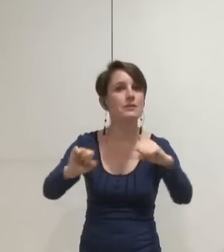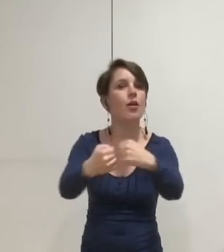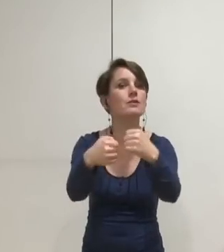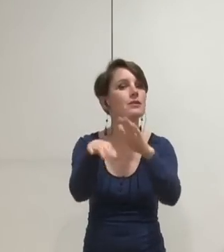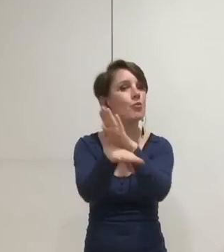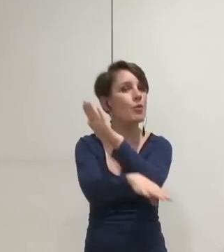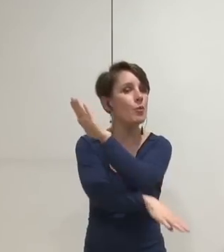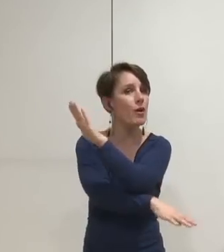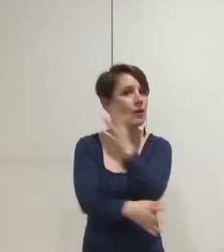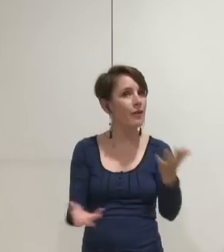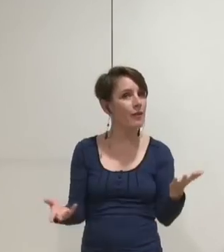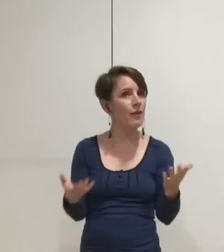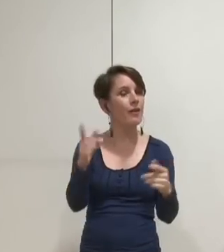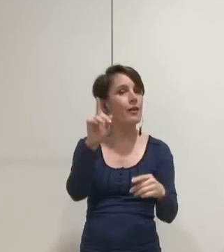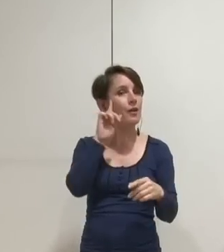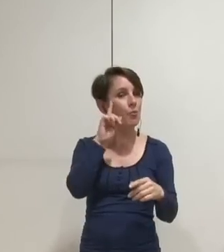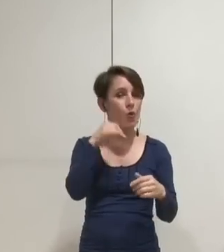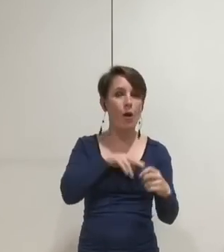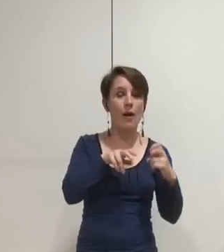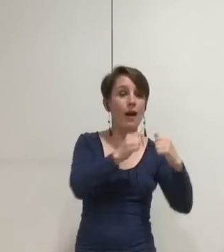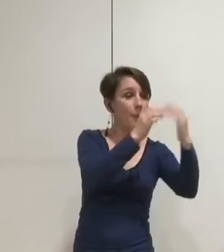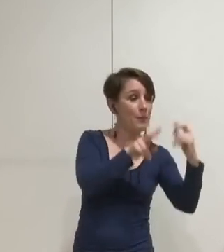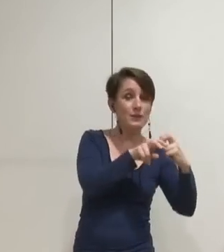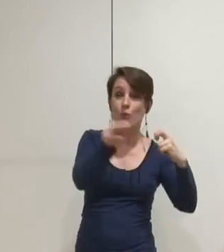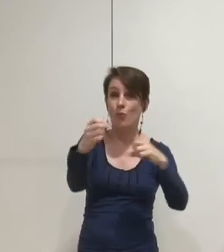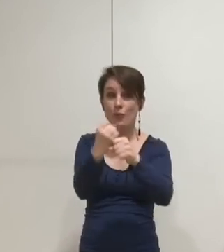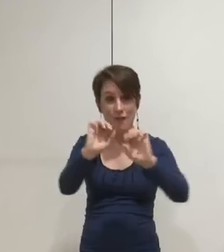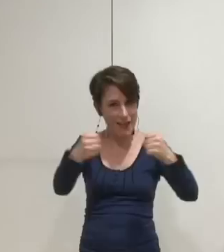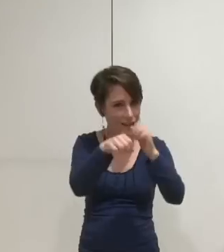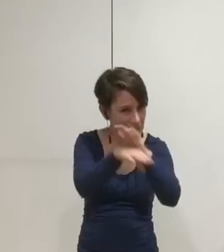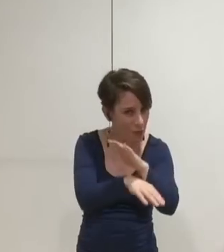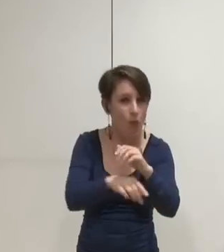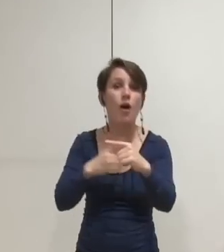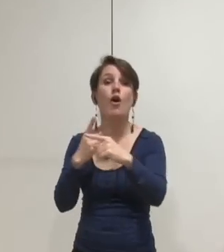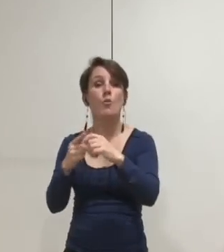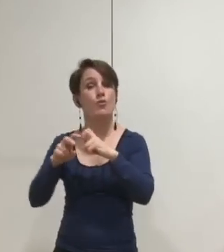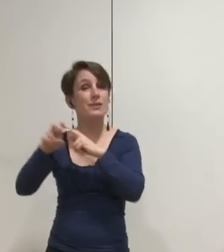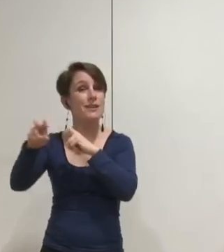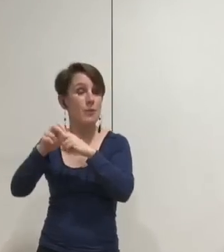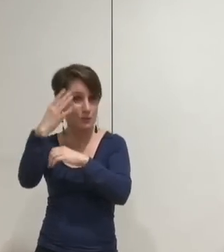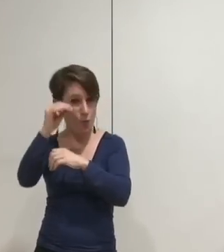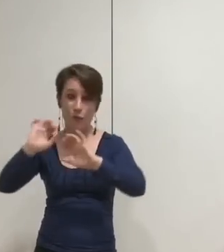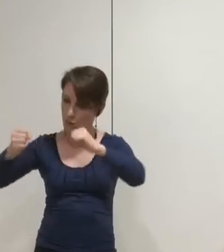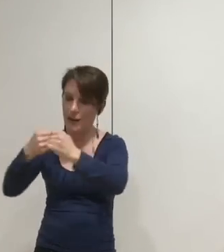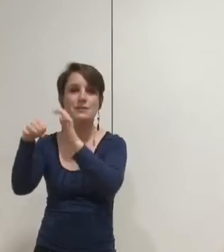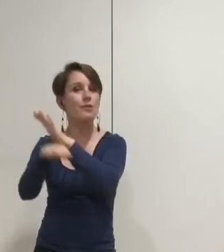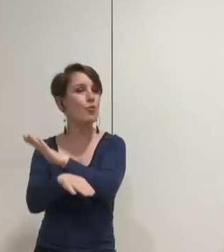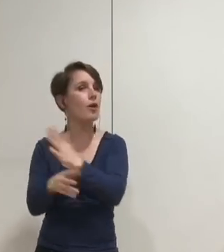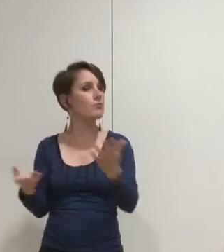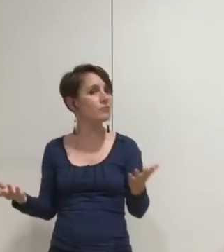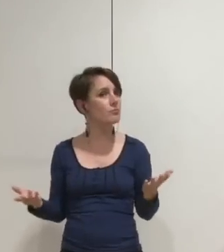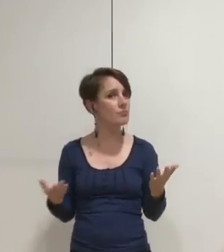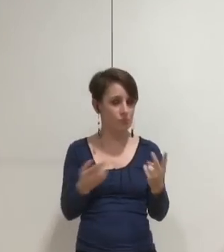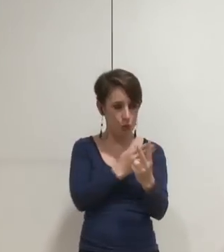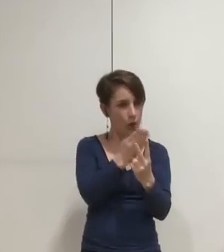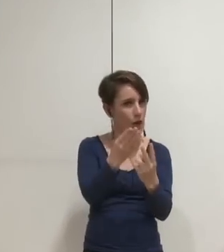sur les déplacements domicile travail mais aussi dans le cadre des déplacements professionnels donc ces deux éléments effectivement qui